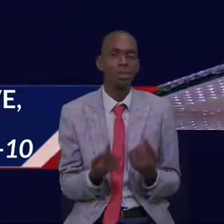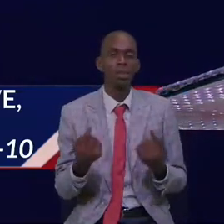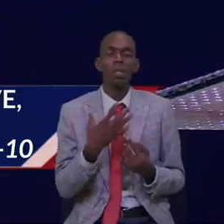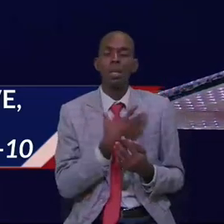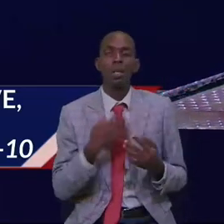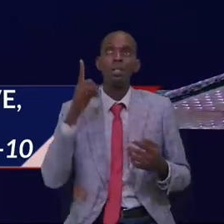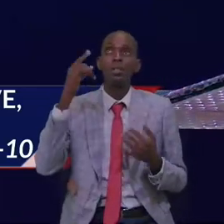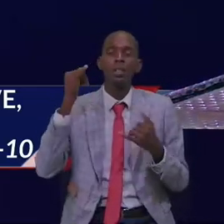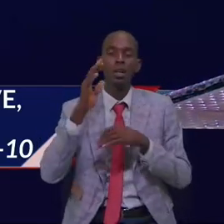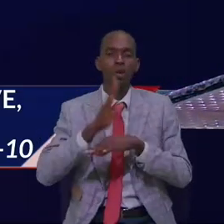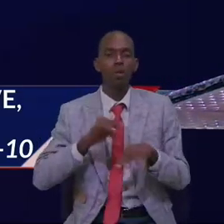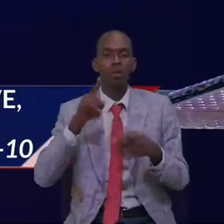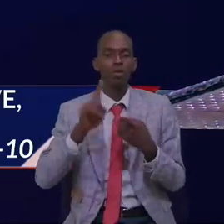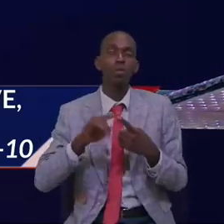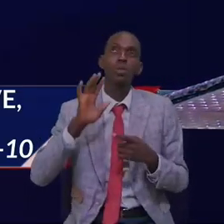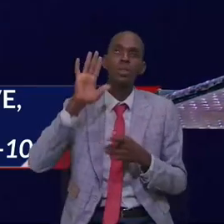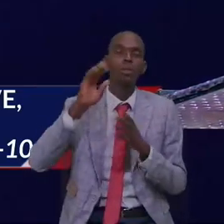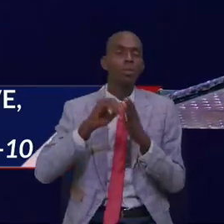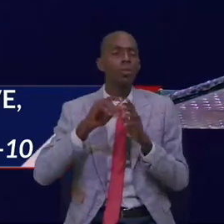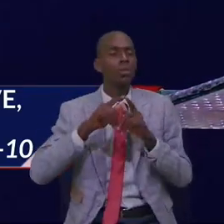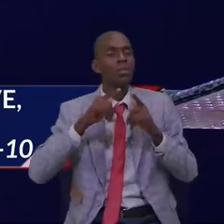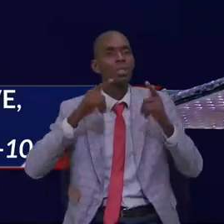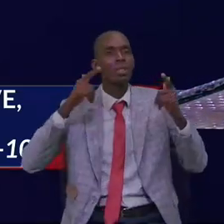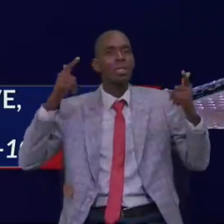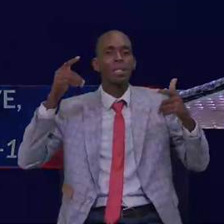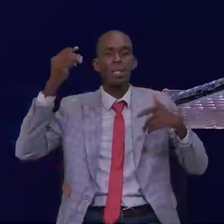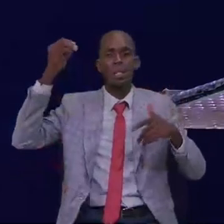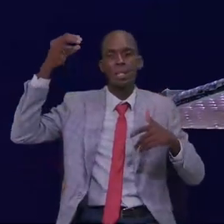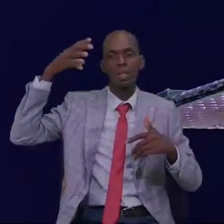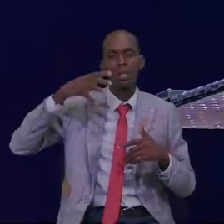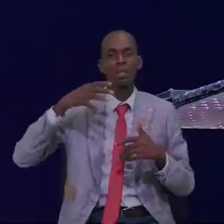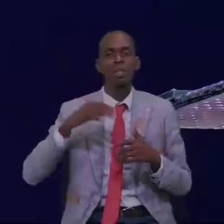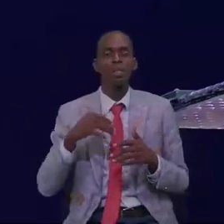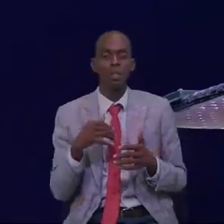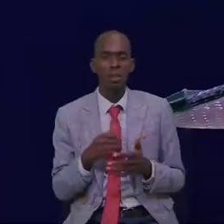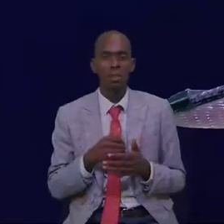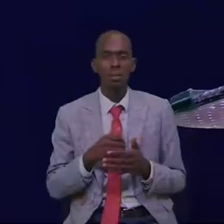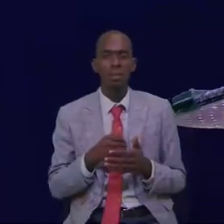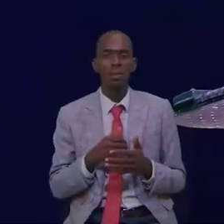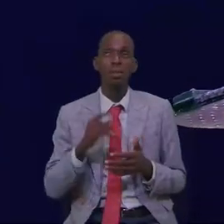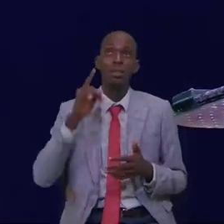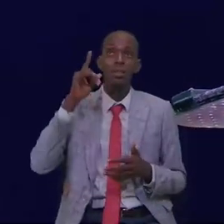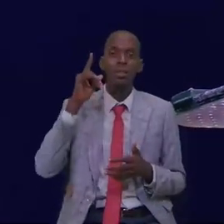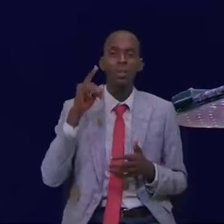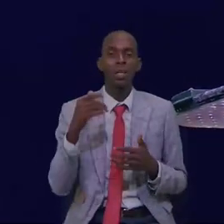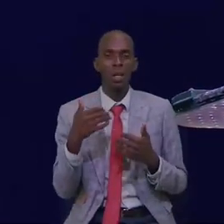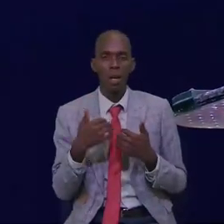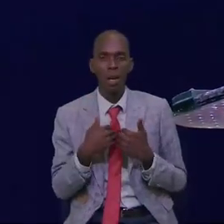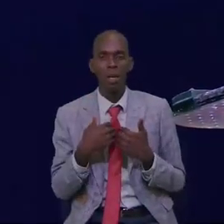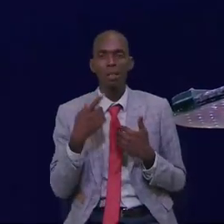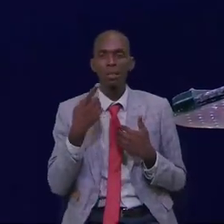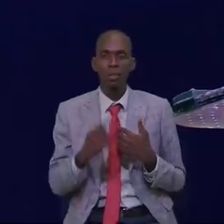dissimulés, et t'a appelé des ténèbres à son admirable lumière. Il nous sauve maintenant. Il a